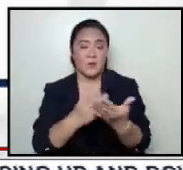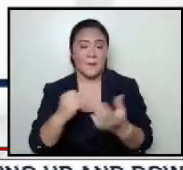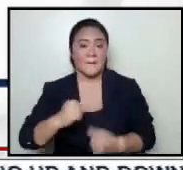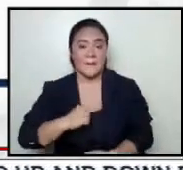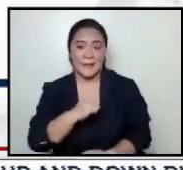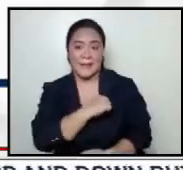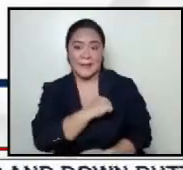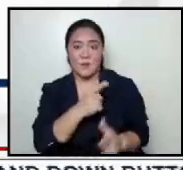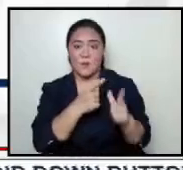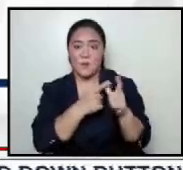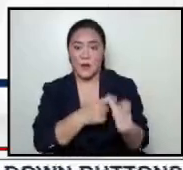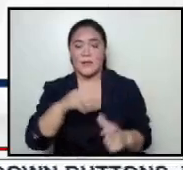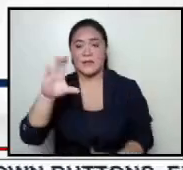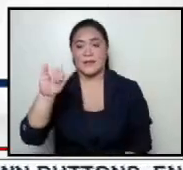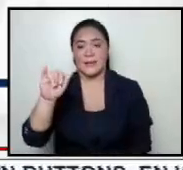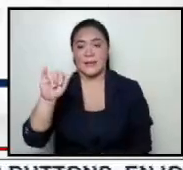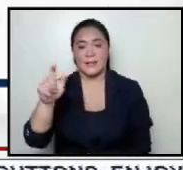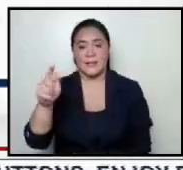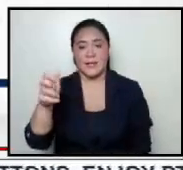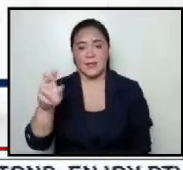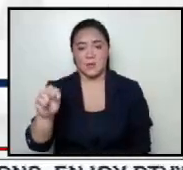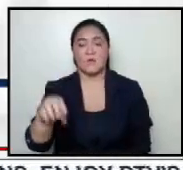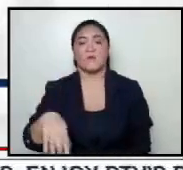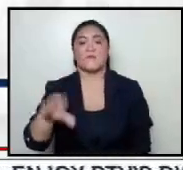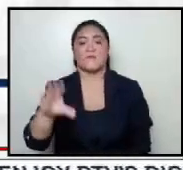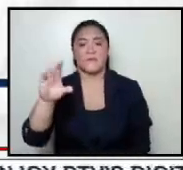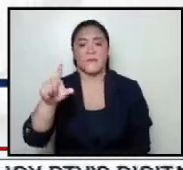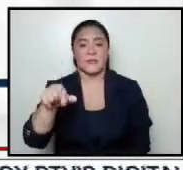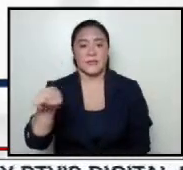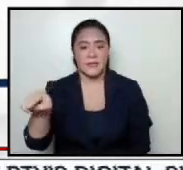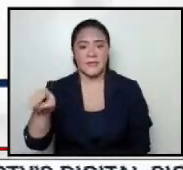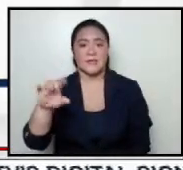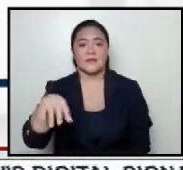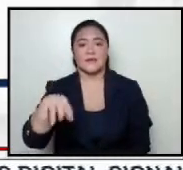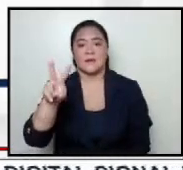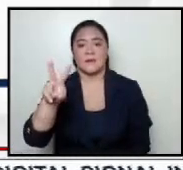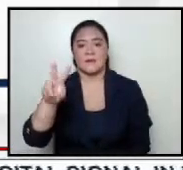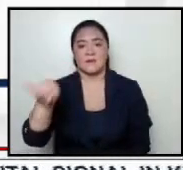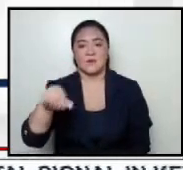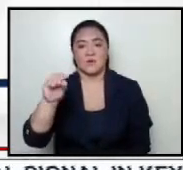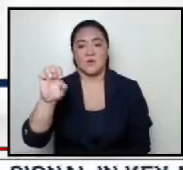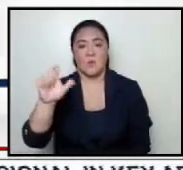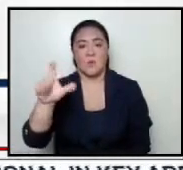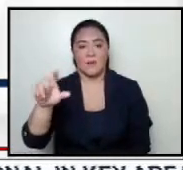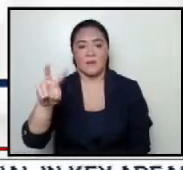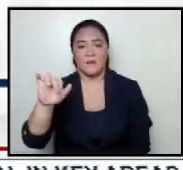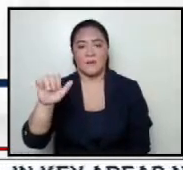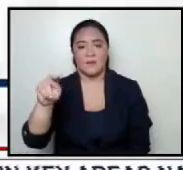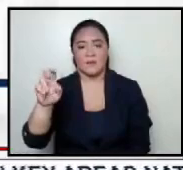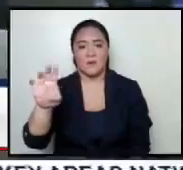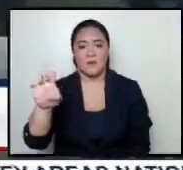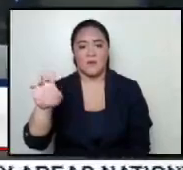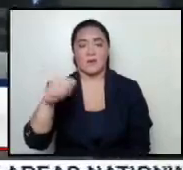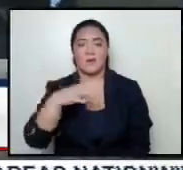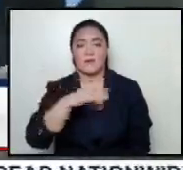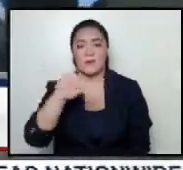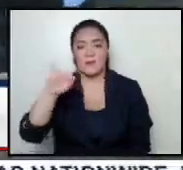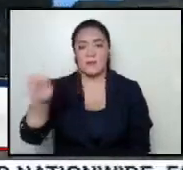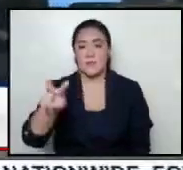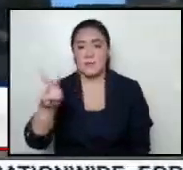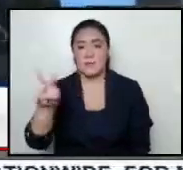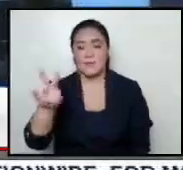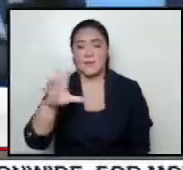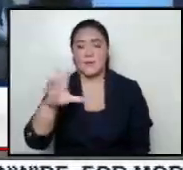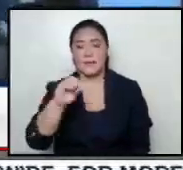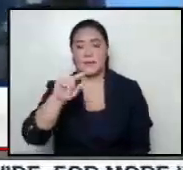sina Alan Peter Cayetano, Chis Escudero, Joel Villanueva, JV Ejercito at Mig Subiri. Bukod